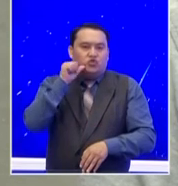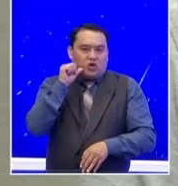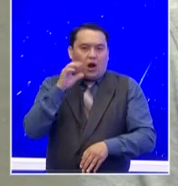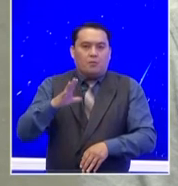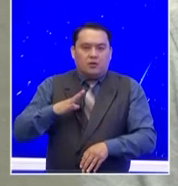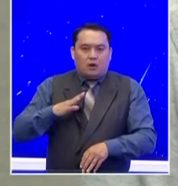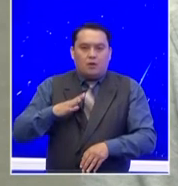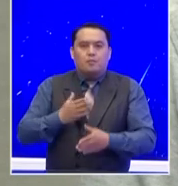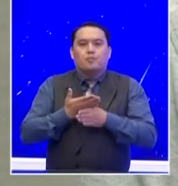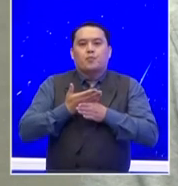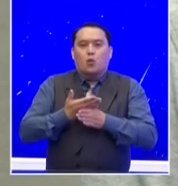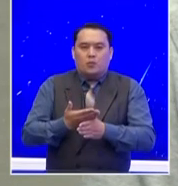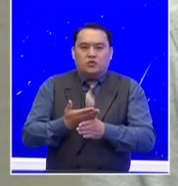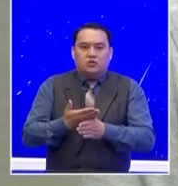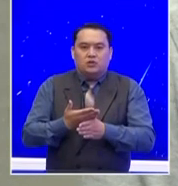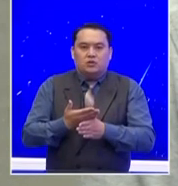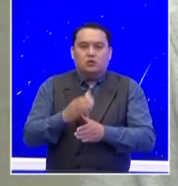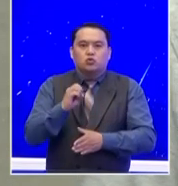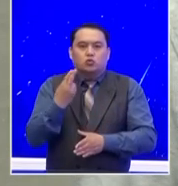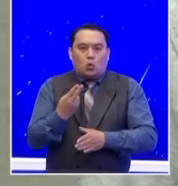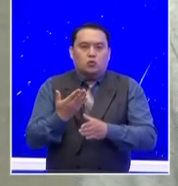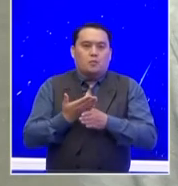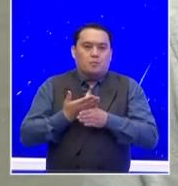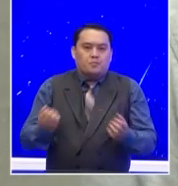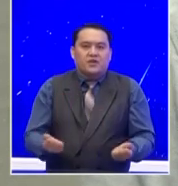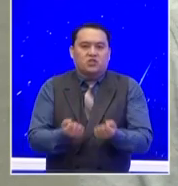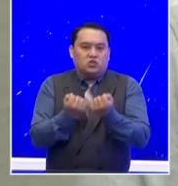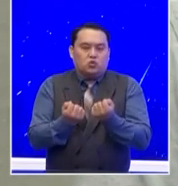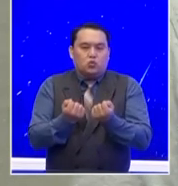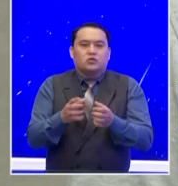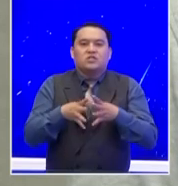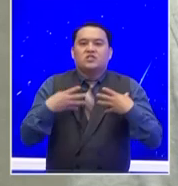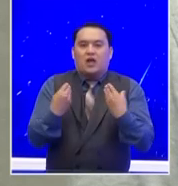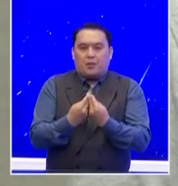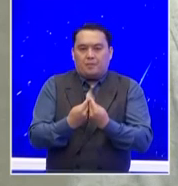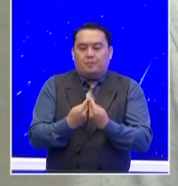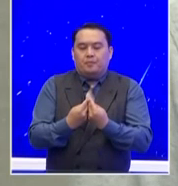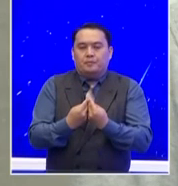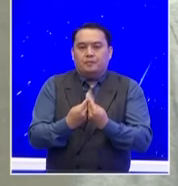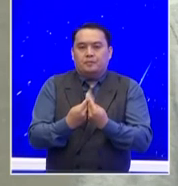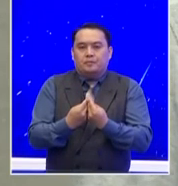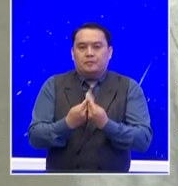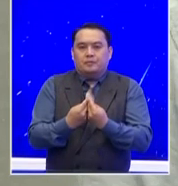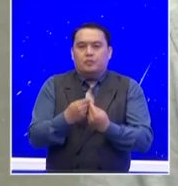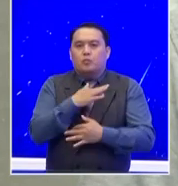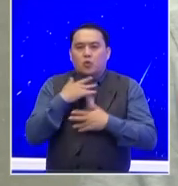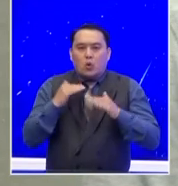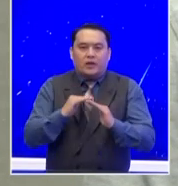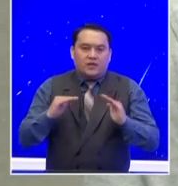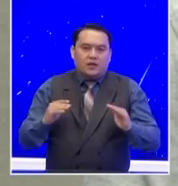буквально оказало социально-материальную поддержку семьям,